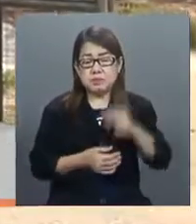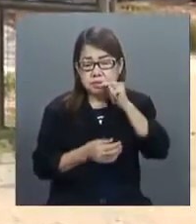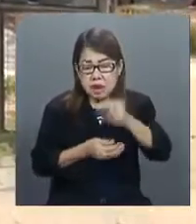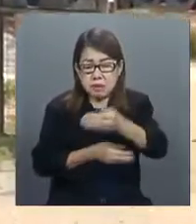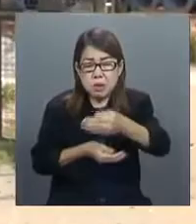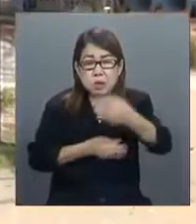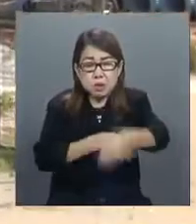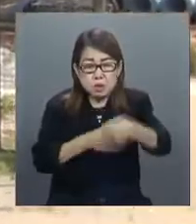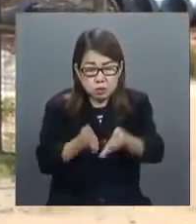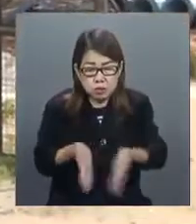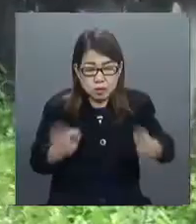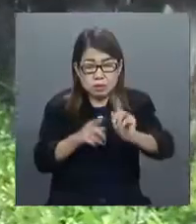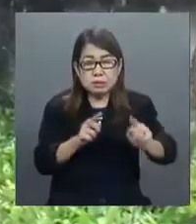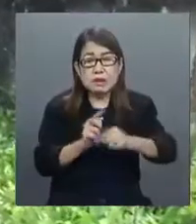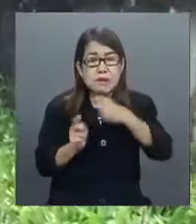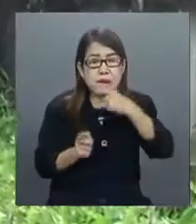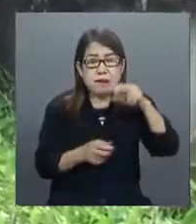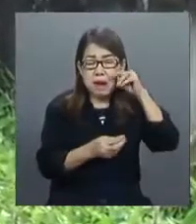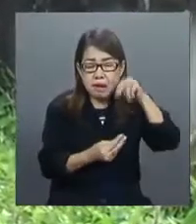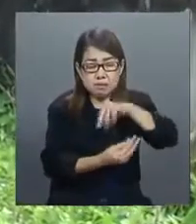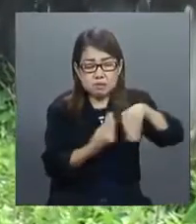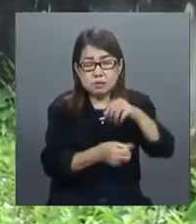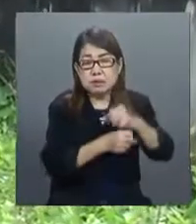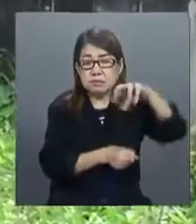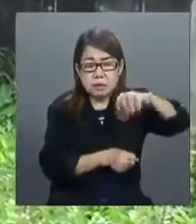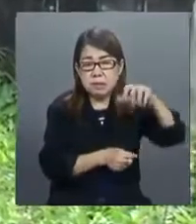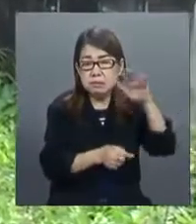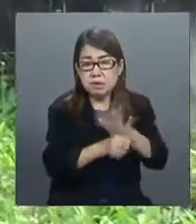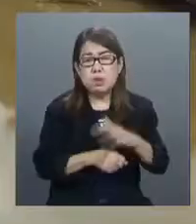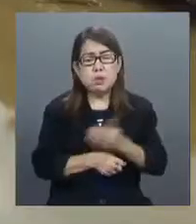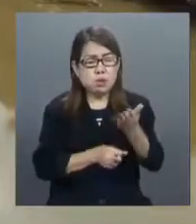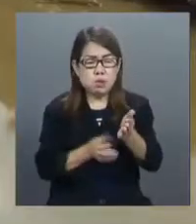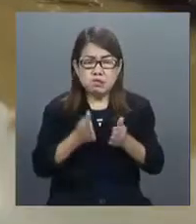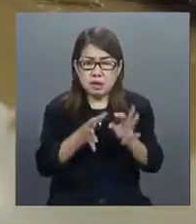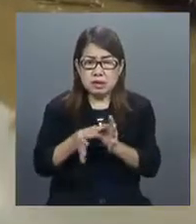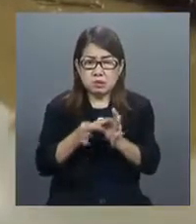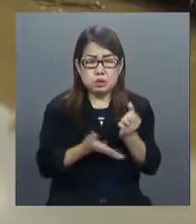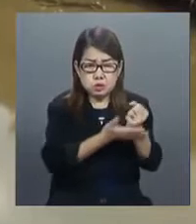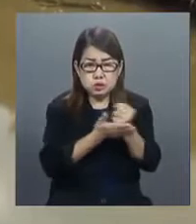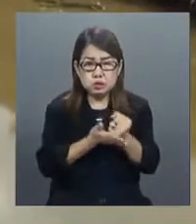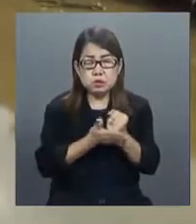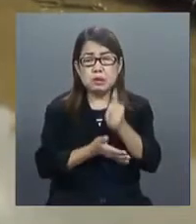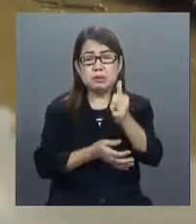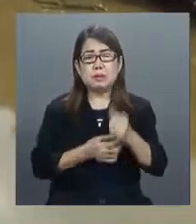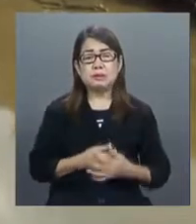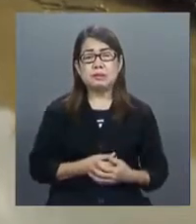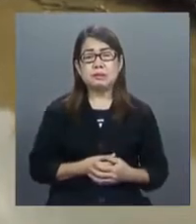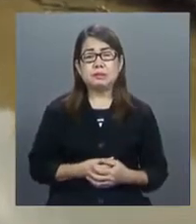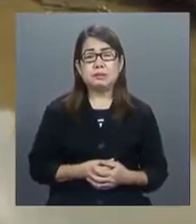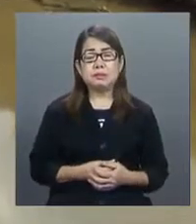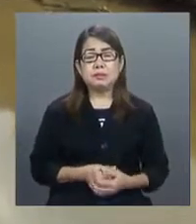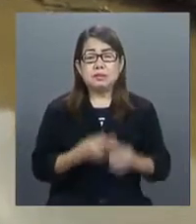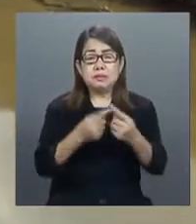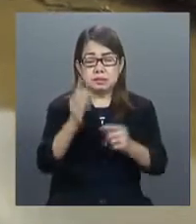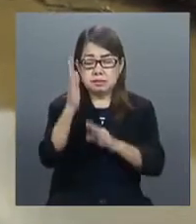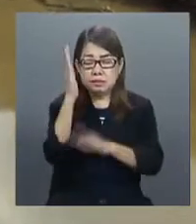นะครับไม่มีน้ำผลิตประปาพร้อมกับเรียกร้องให้หน่วยงานที่เกี่ยวข้องนั้นเข้าแจกจ่ายน้ำดื่มนำใช้ส่วน